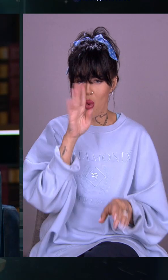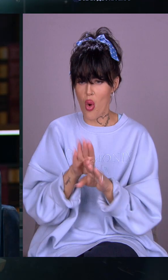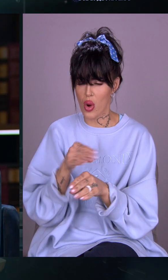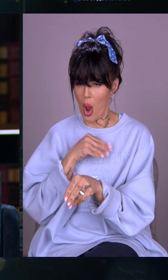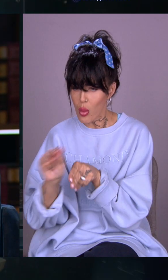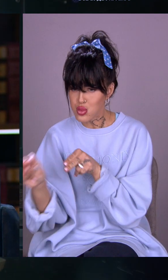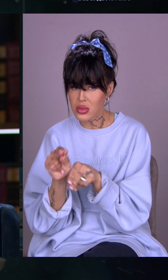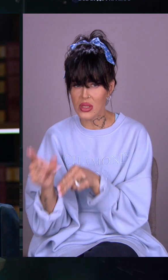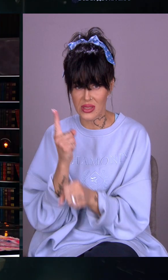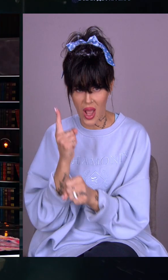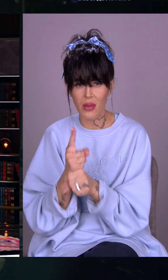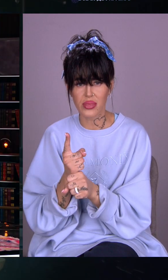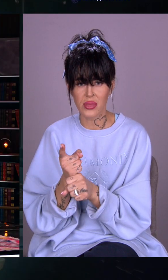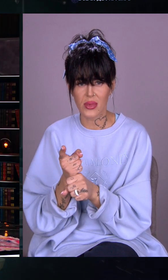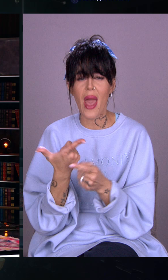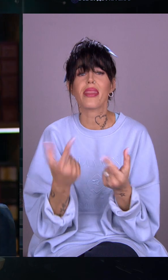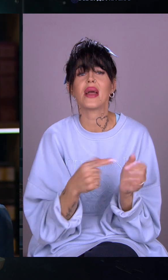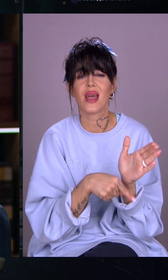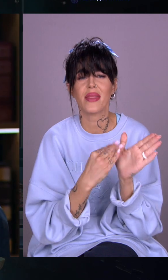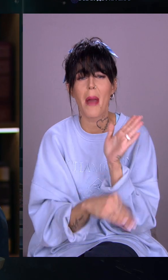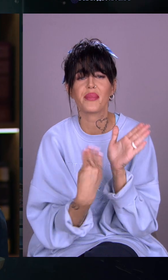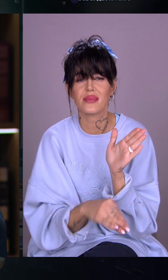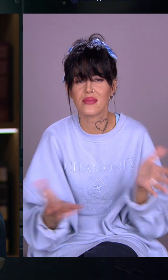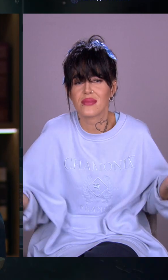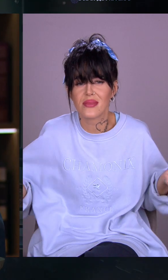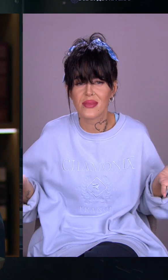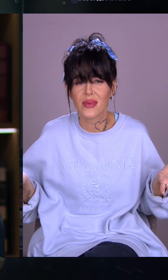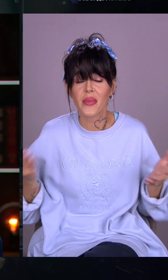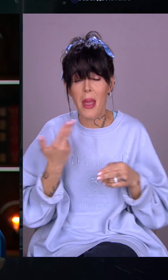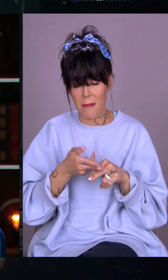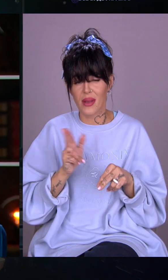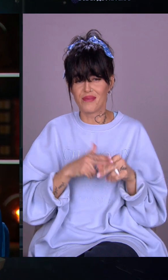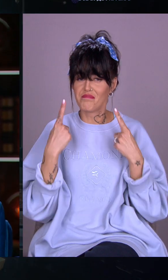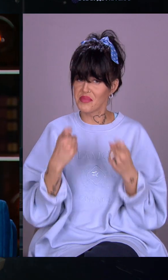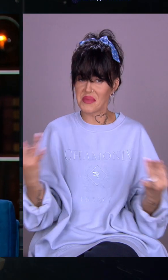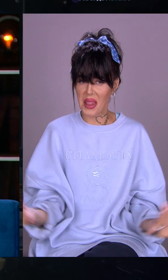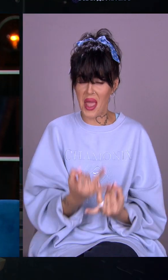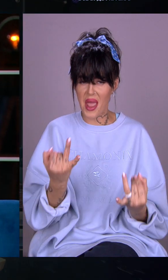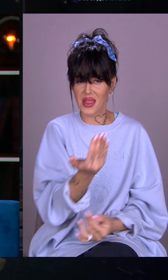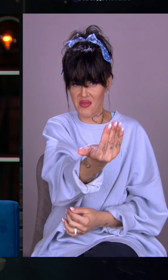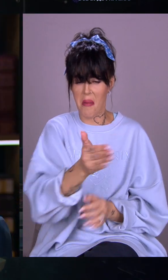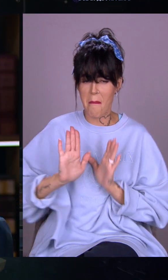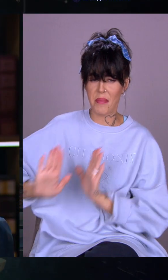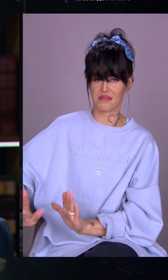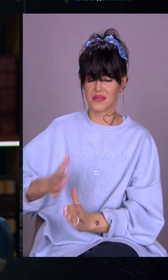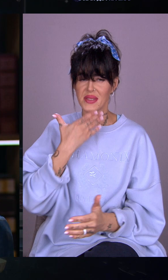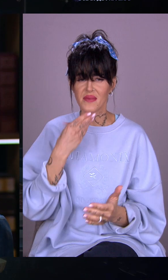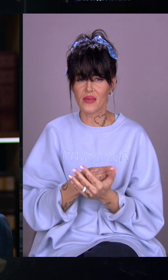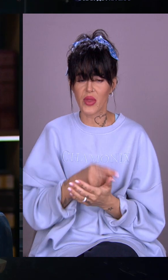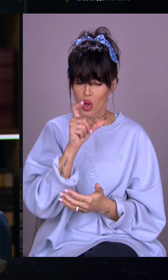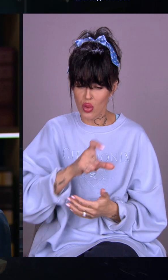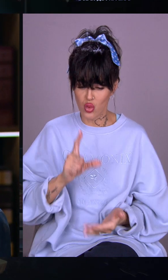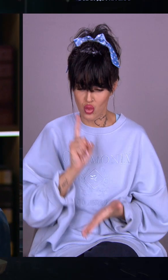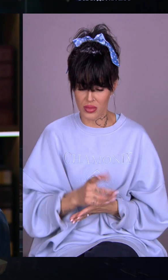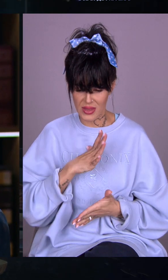це заборонено? Де це прописано, так? Да? То власне. Слухайте, яка класна у вас позиція. Дивіться, люди мають виживати.